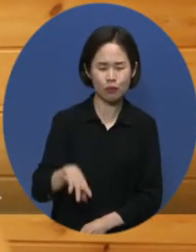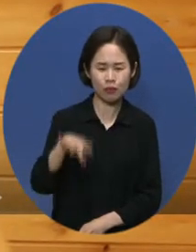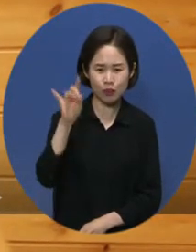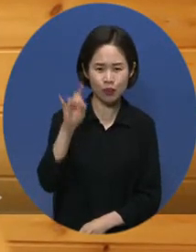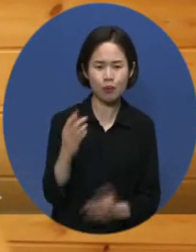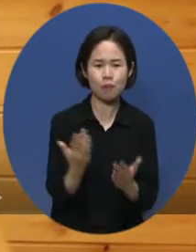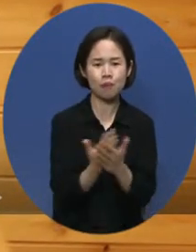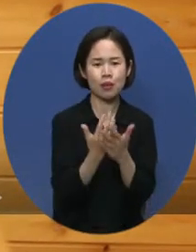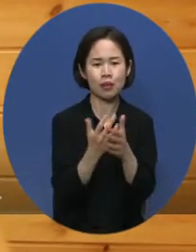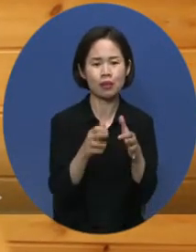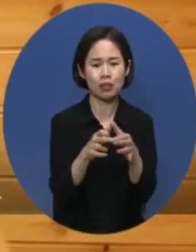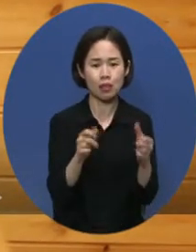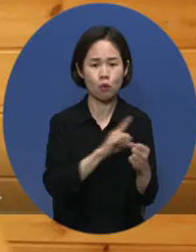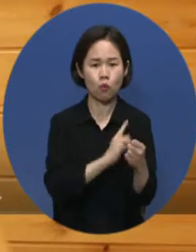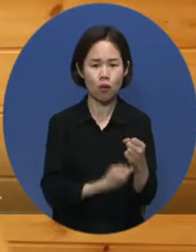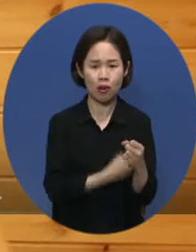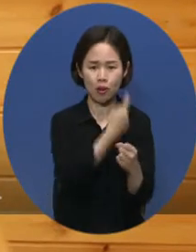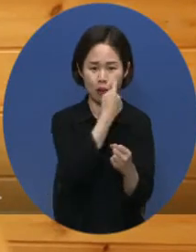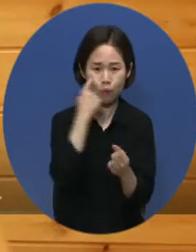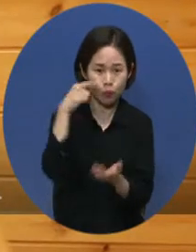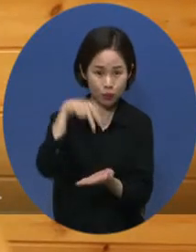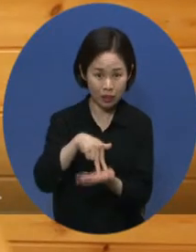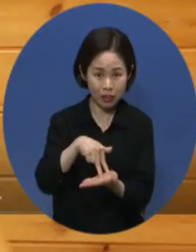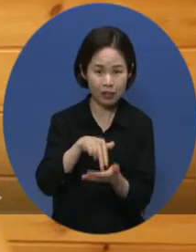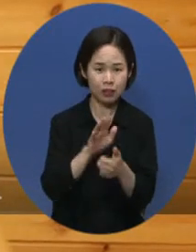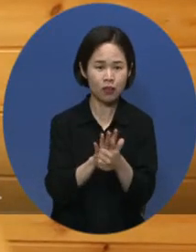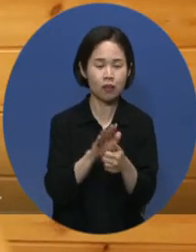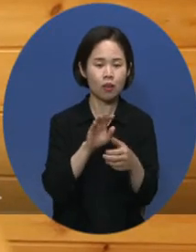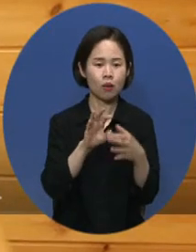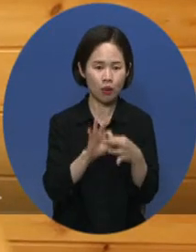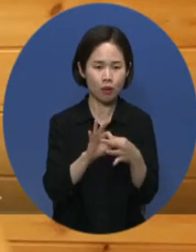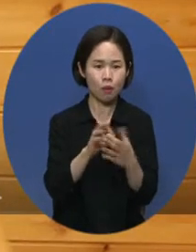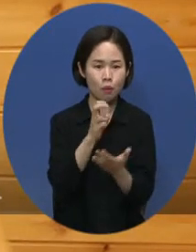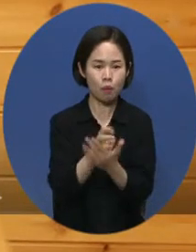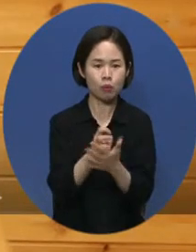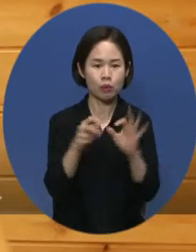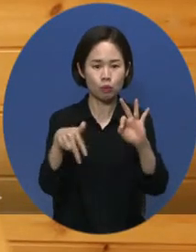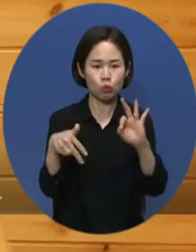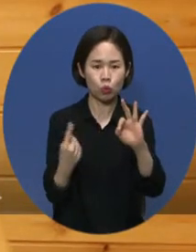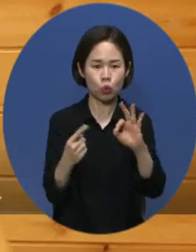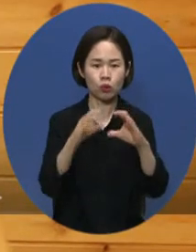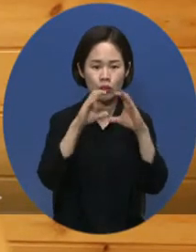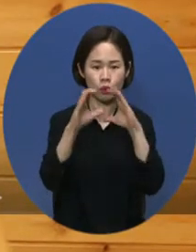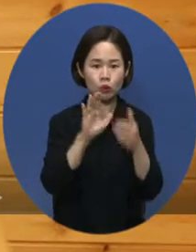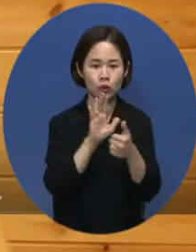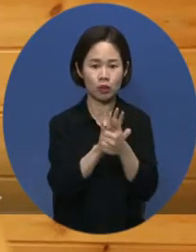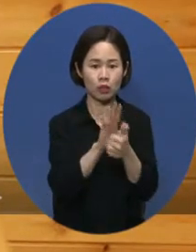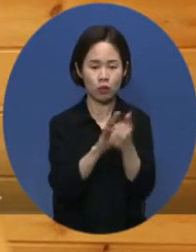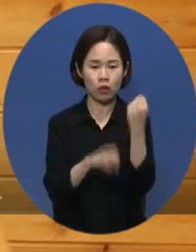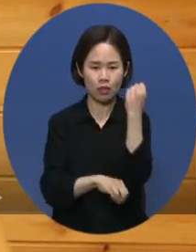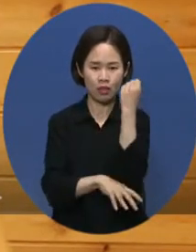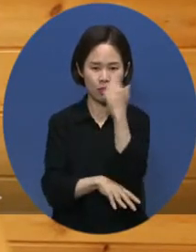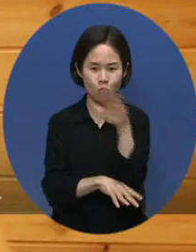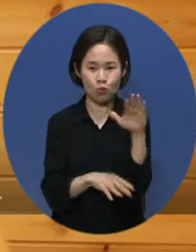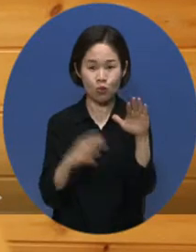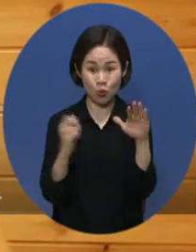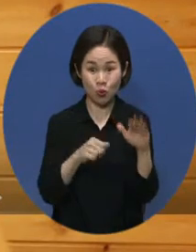지원에 관한 법률 10조를 기준으로 의사소통 지원에 관한 기준으로 만들어진 이